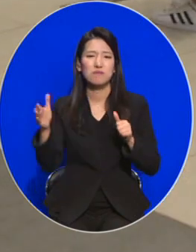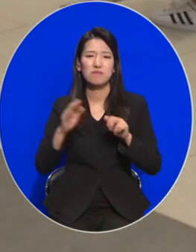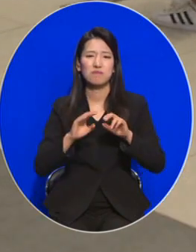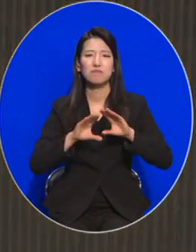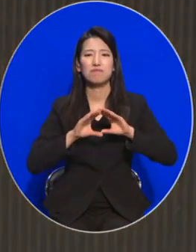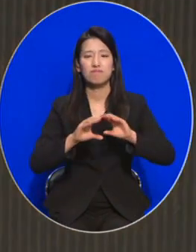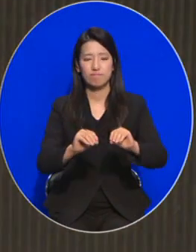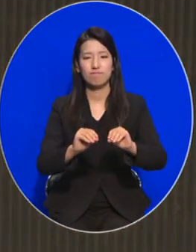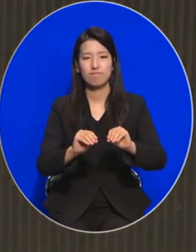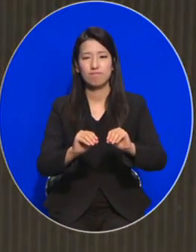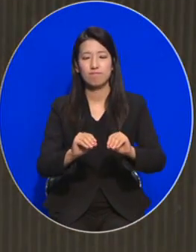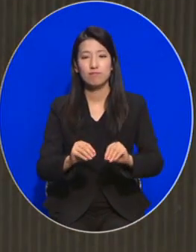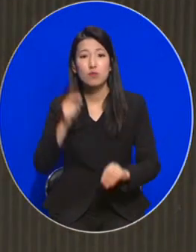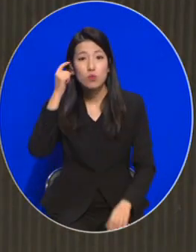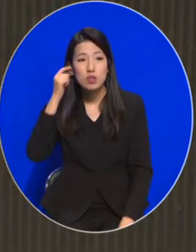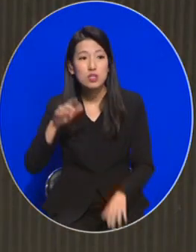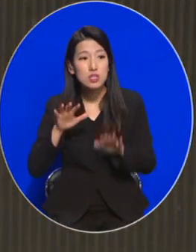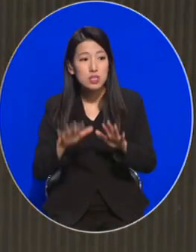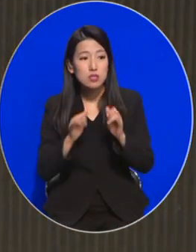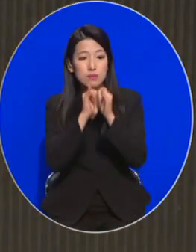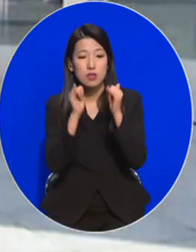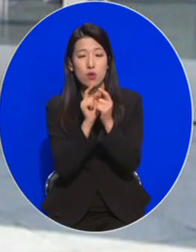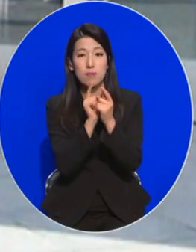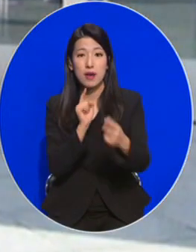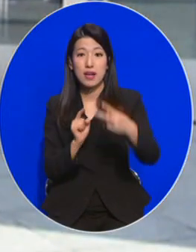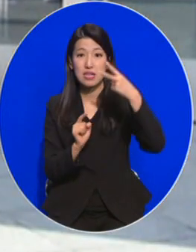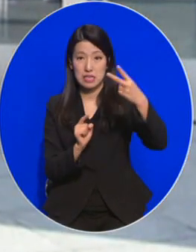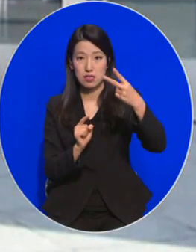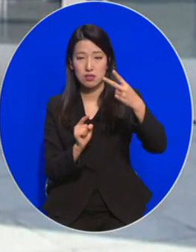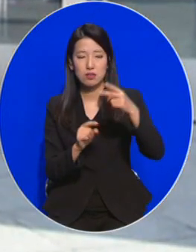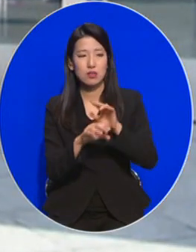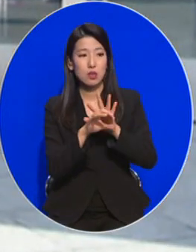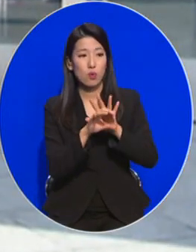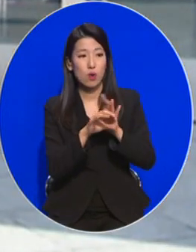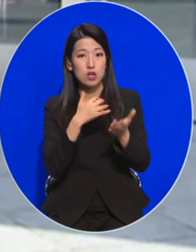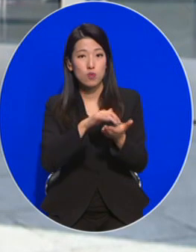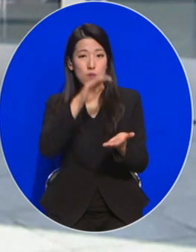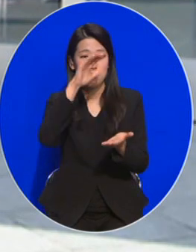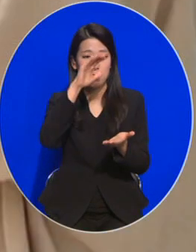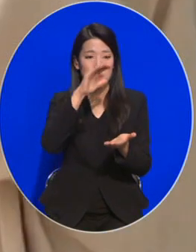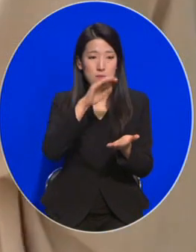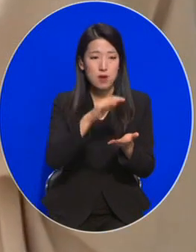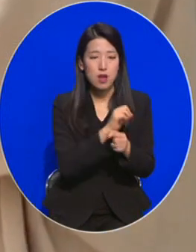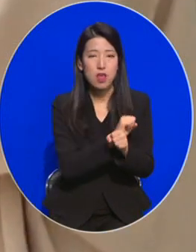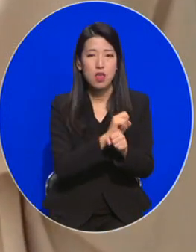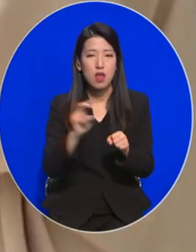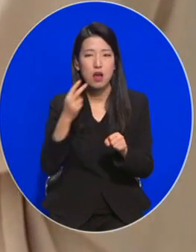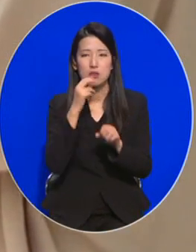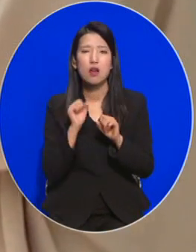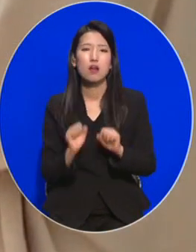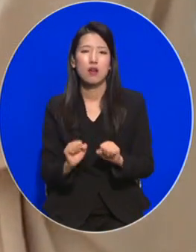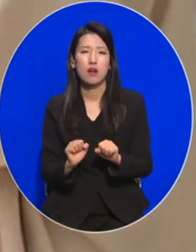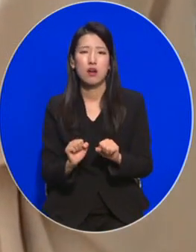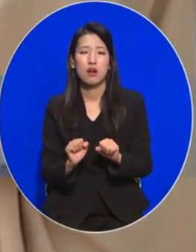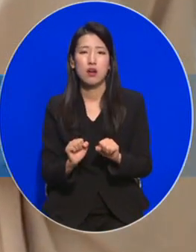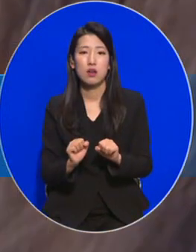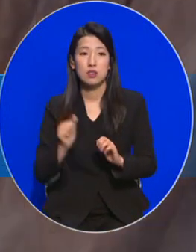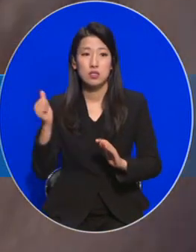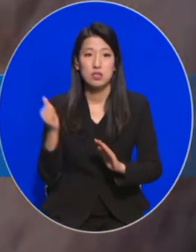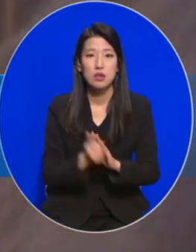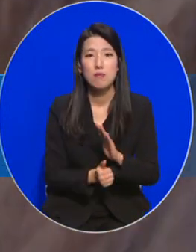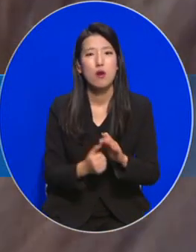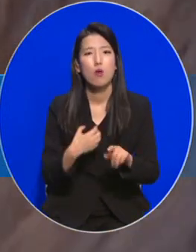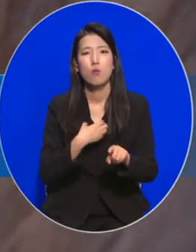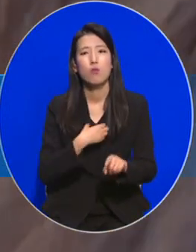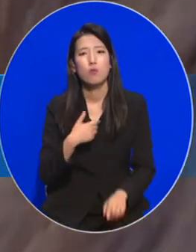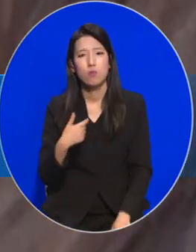못하면 방역과 의료 대응 모두 지속 불가능한 상황에 빠질 수 있다고 경고했습니다 각자의 자리에서